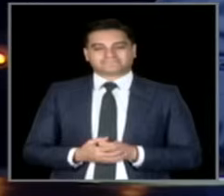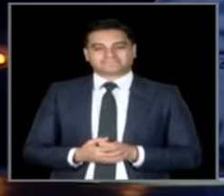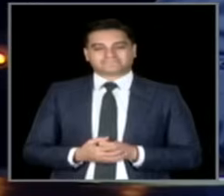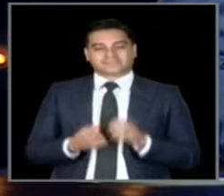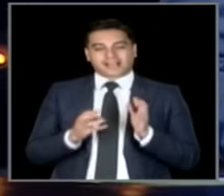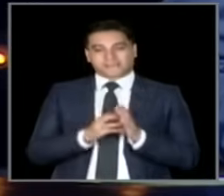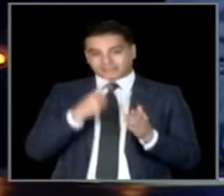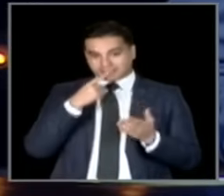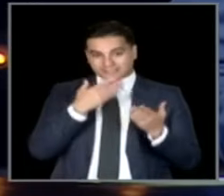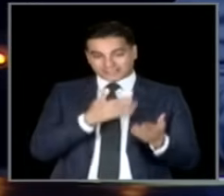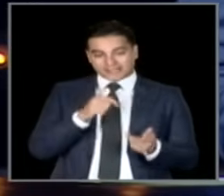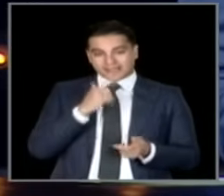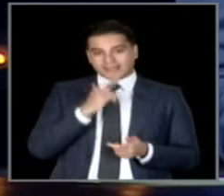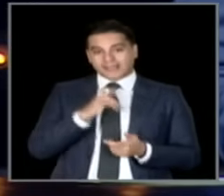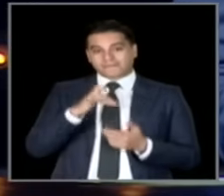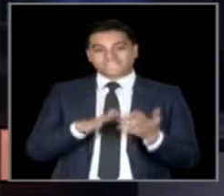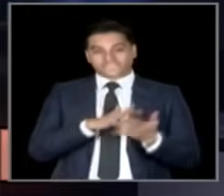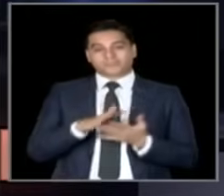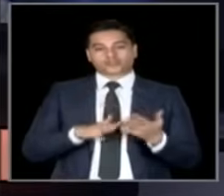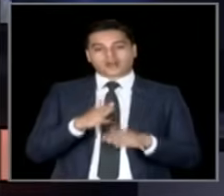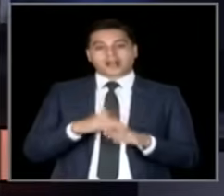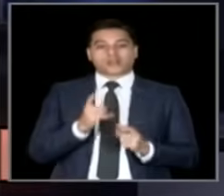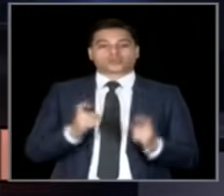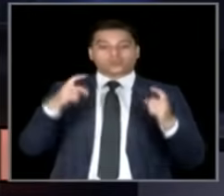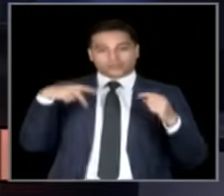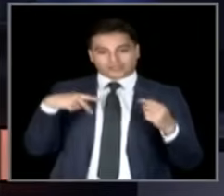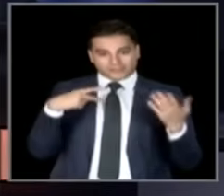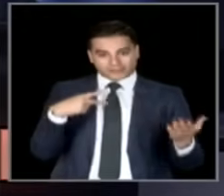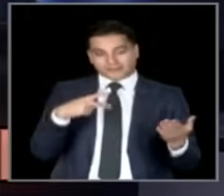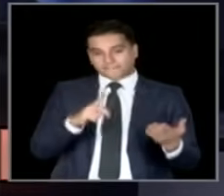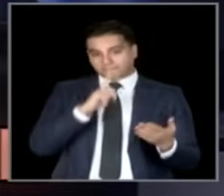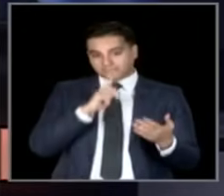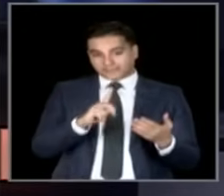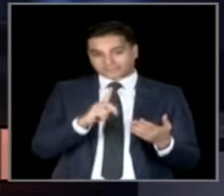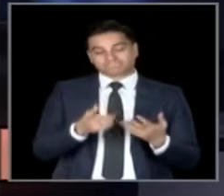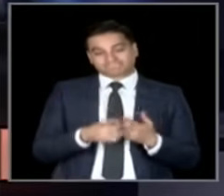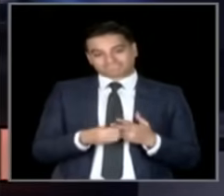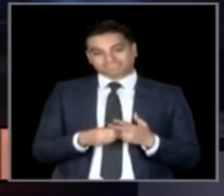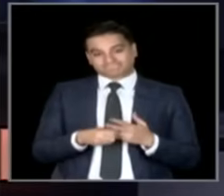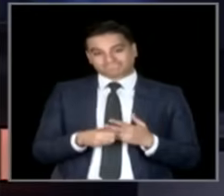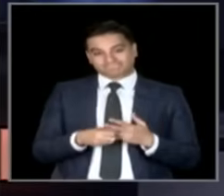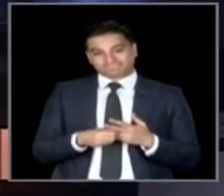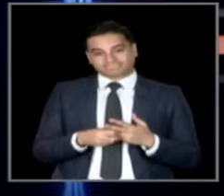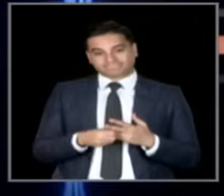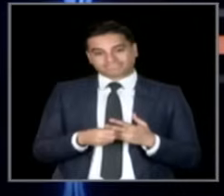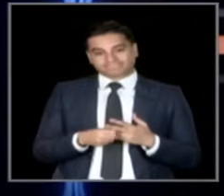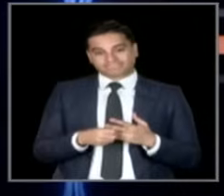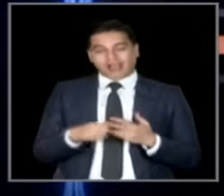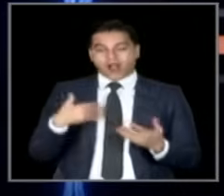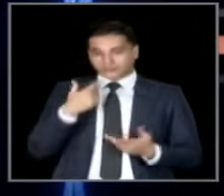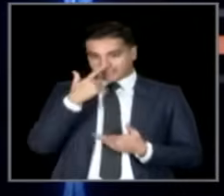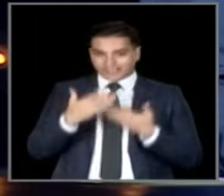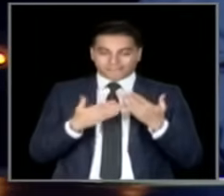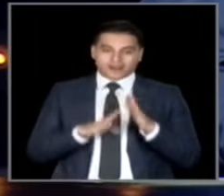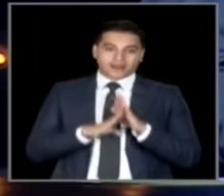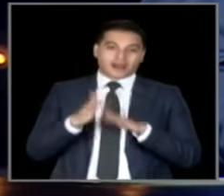جامعة اسكندرية دايما عندكم مشكلة في دور الثمانية. بص حسن عايز اخرج من عايزين نعدي دور